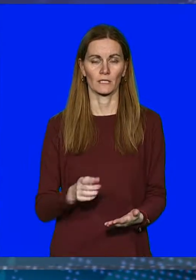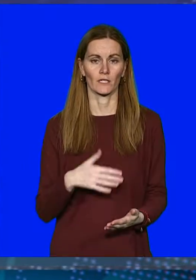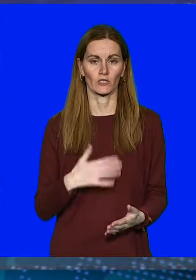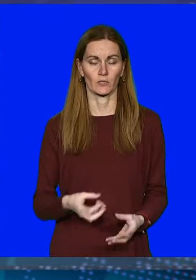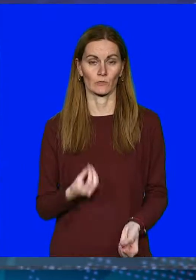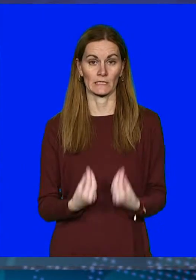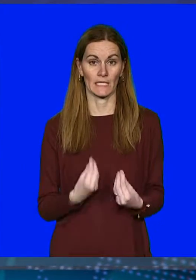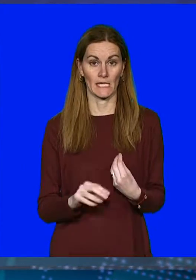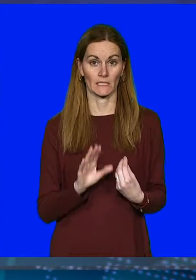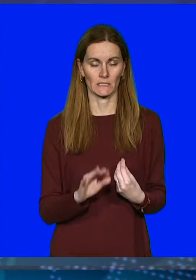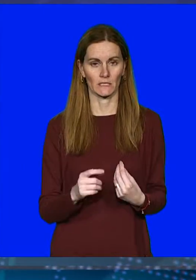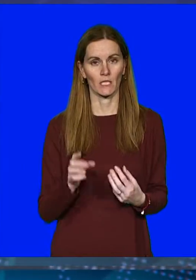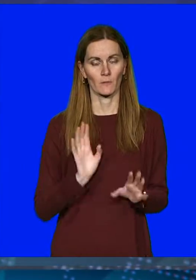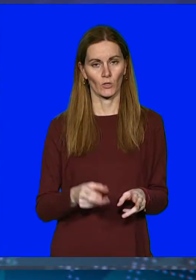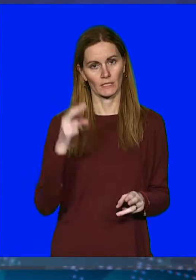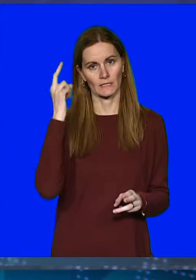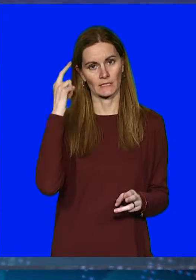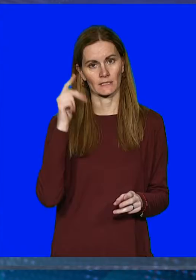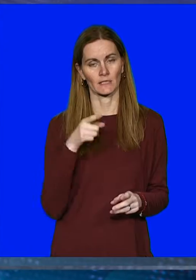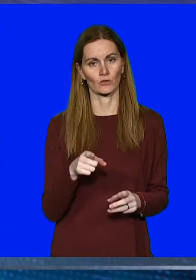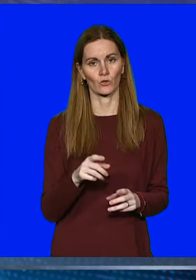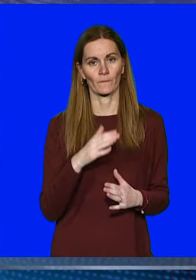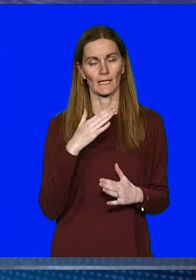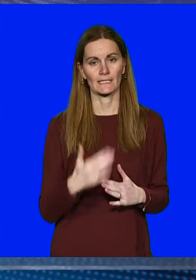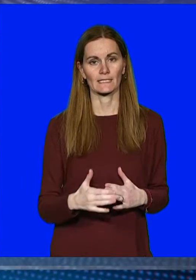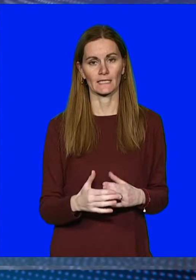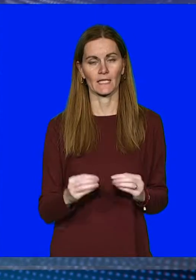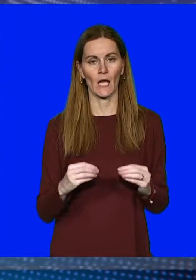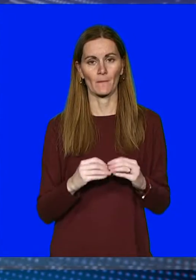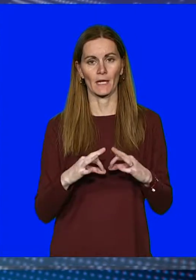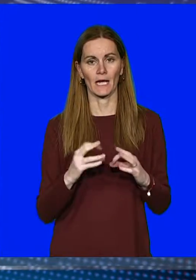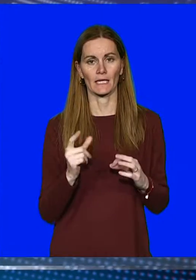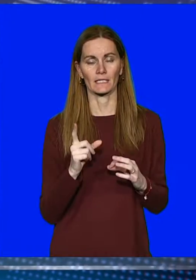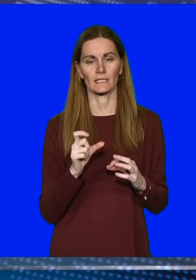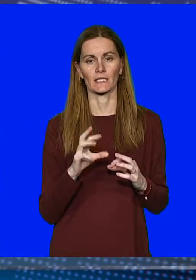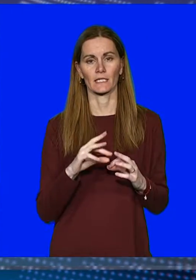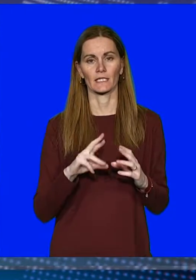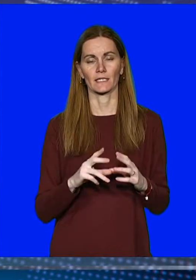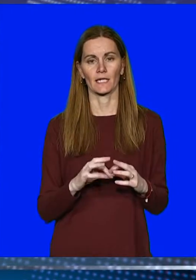puštiti, ne želimo se uopće igrati s takvim nešto, jer morate znati da je to posljednja barijera